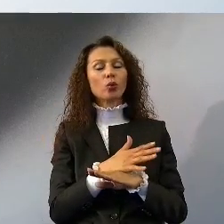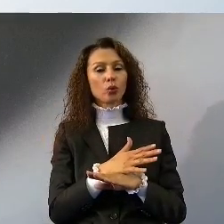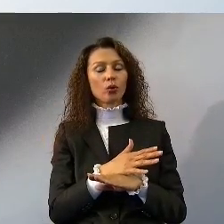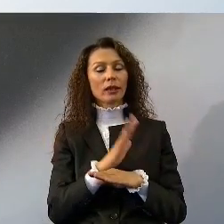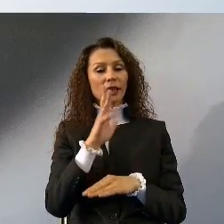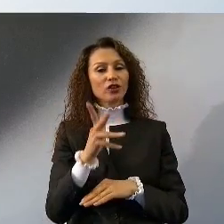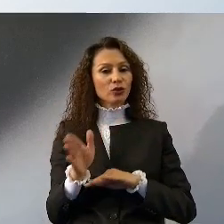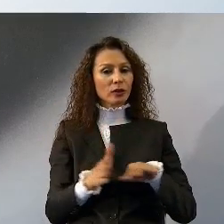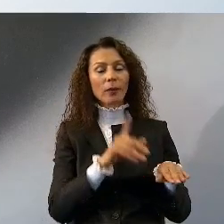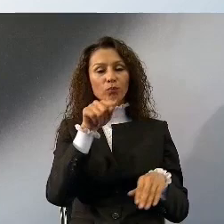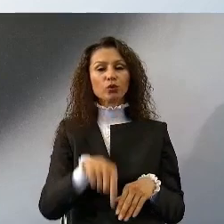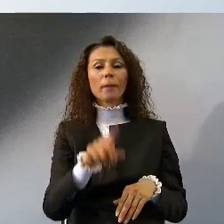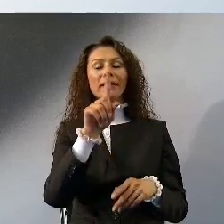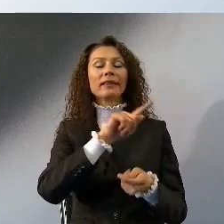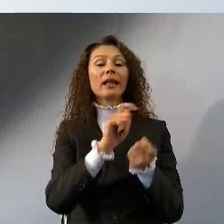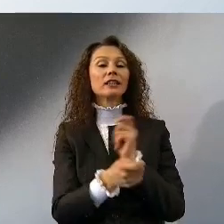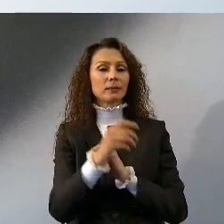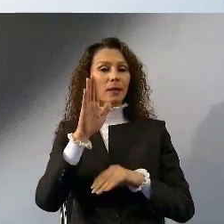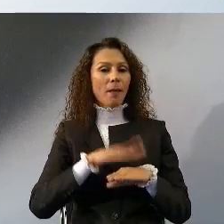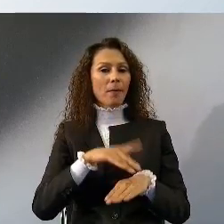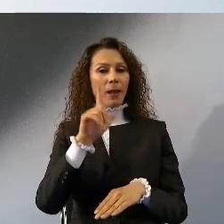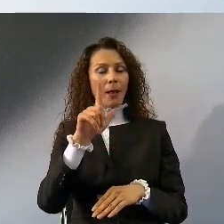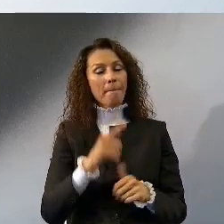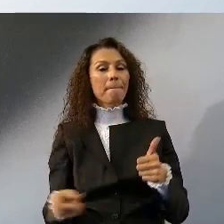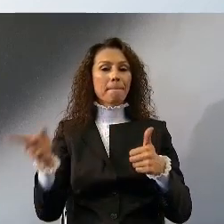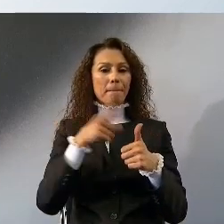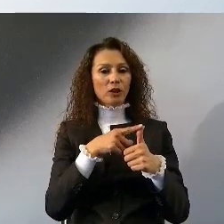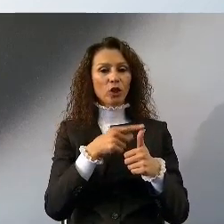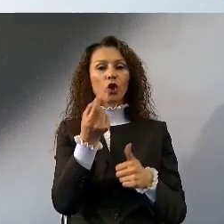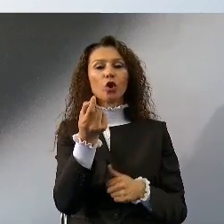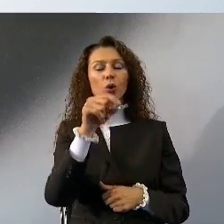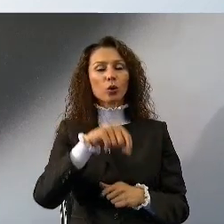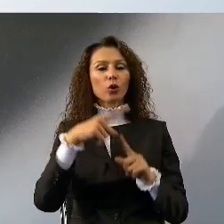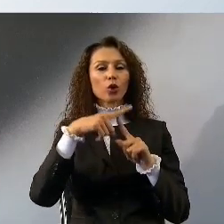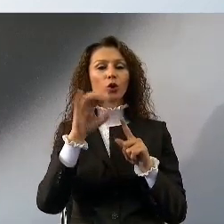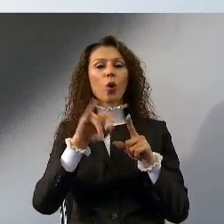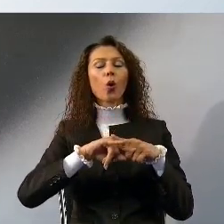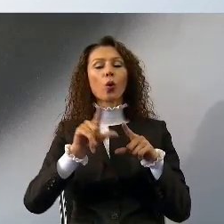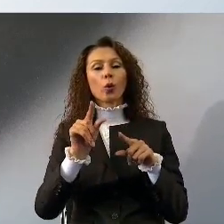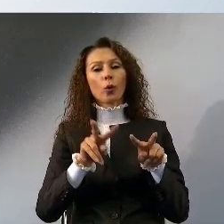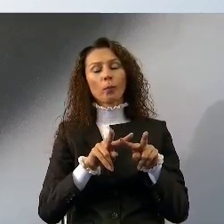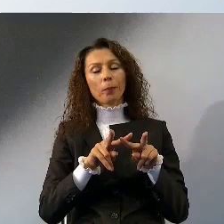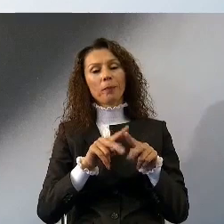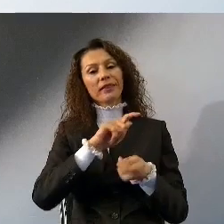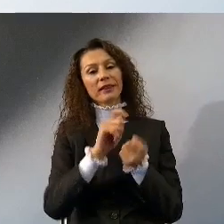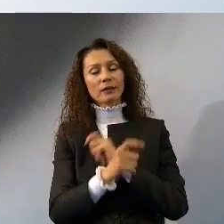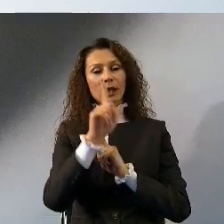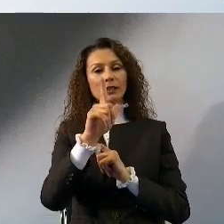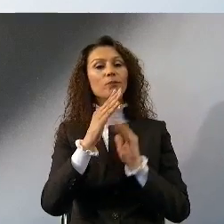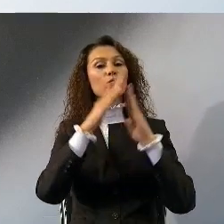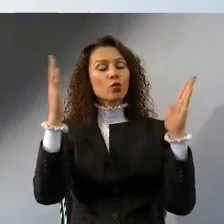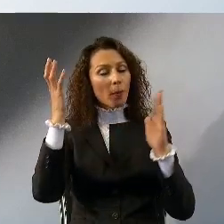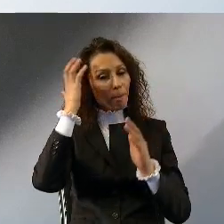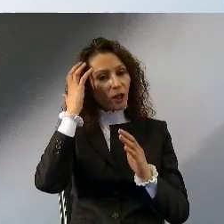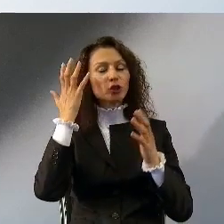geliştirebilir. Burada bir değişim yapılması gerekiyor. En başa döneceğim, tohumun değişmesi gerekiyor. Aslında İzmir'de büyükbaşı da küçükbaşı